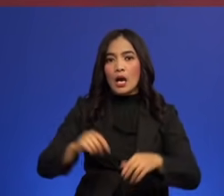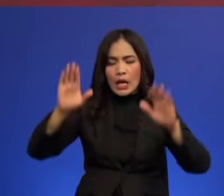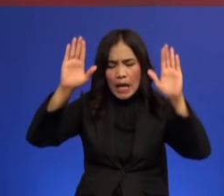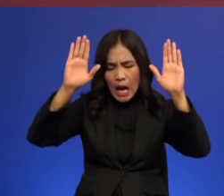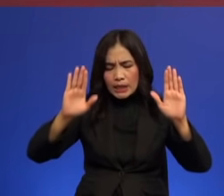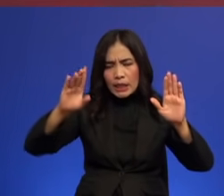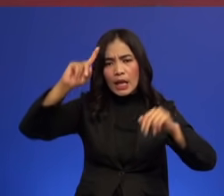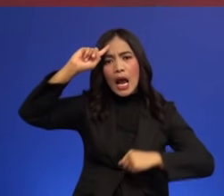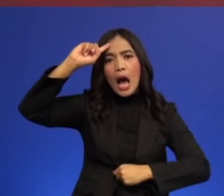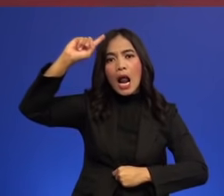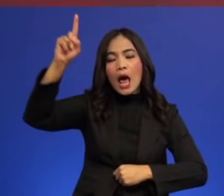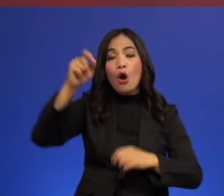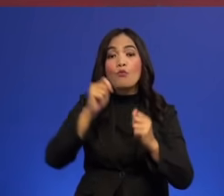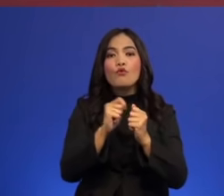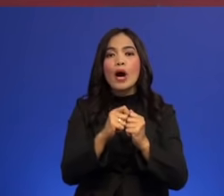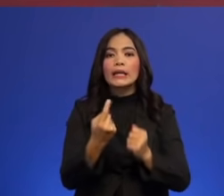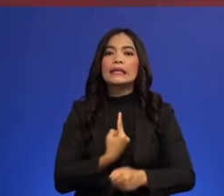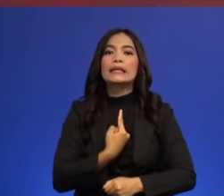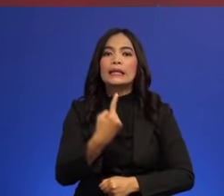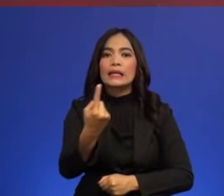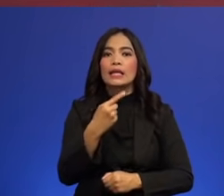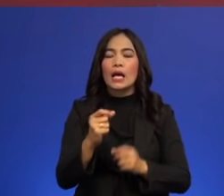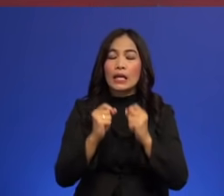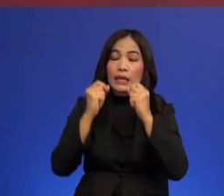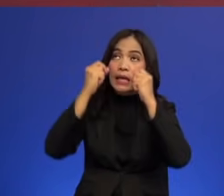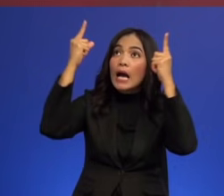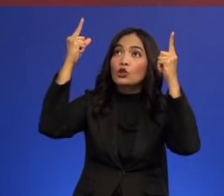Kedahsyatan Allah itu membuat kita takjub.